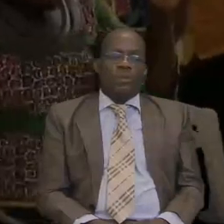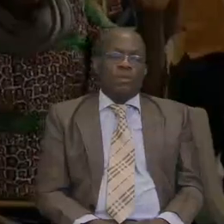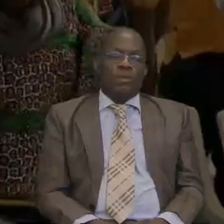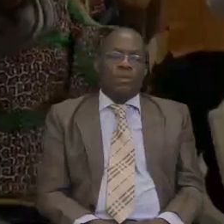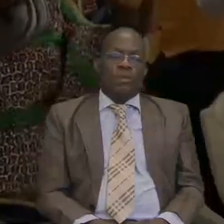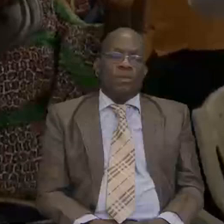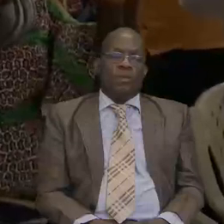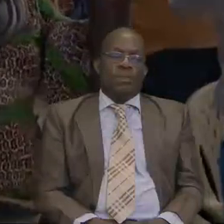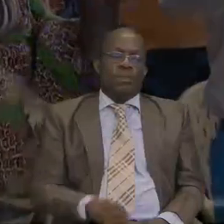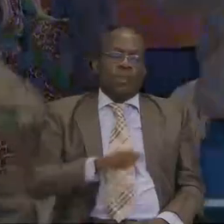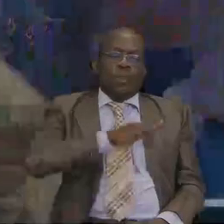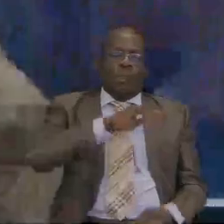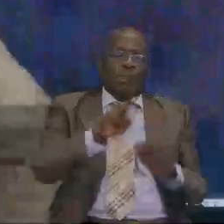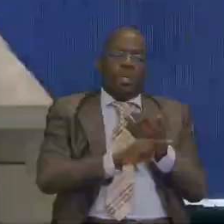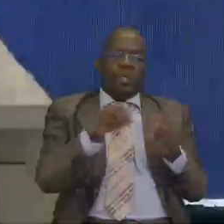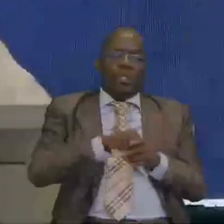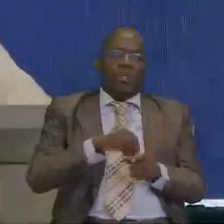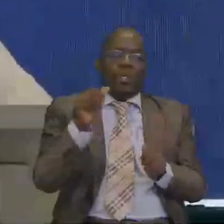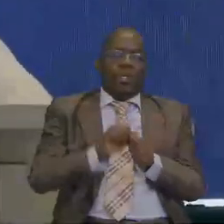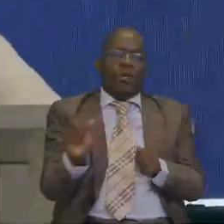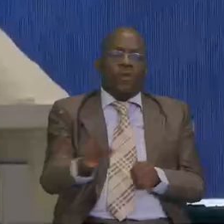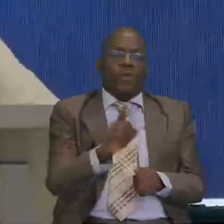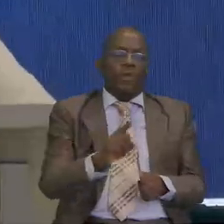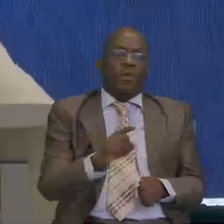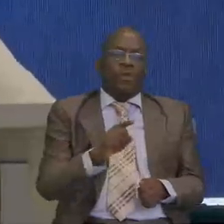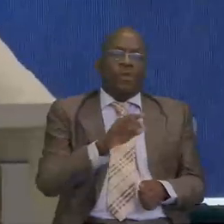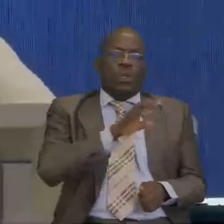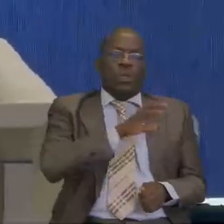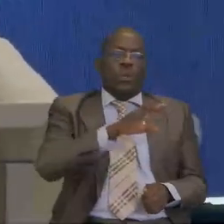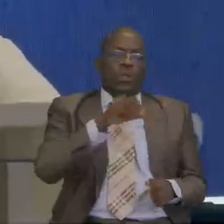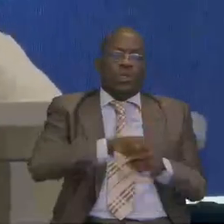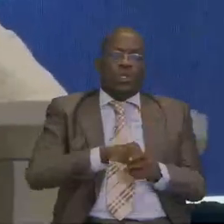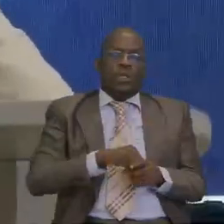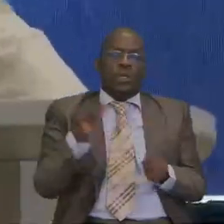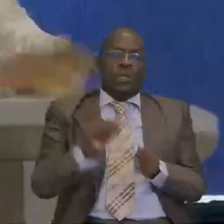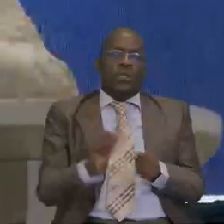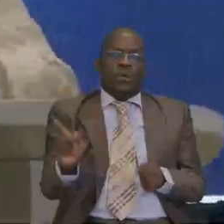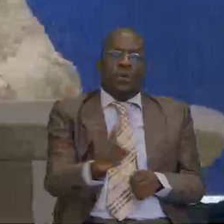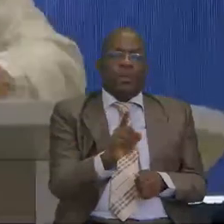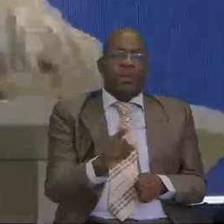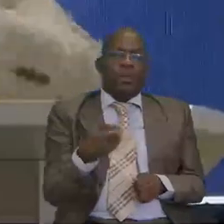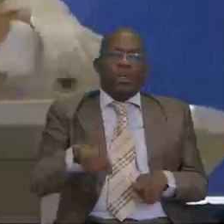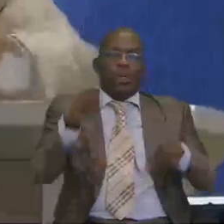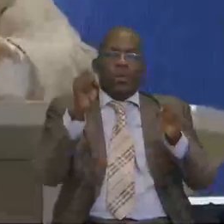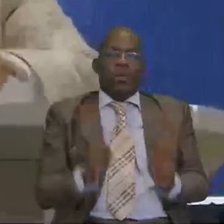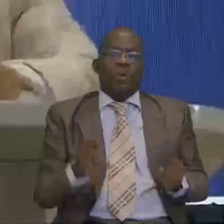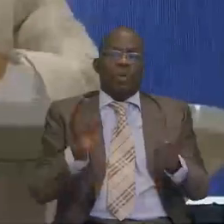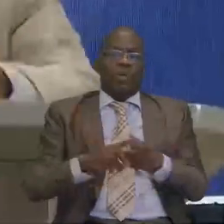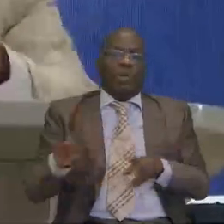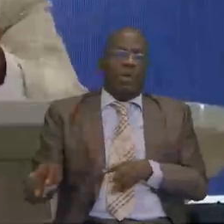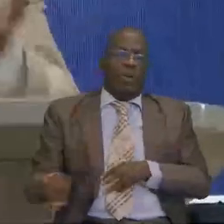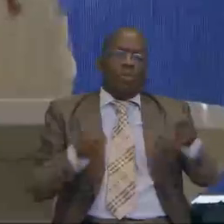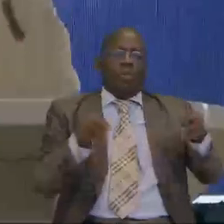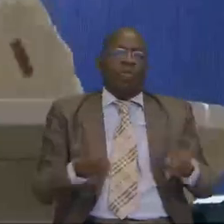La confiance dans chaque vie, le courage dans chaque vie, la puissance